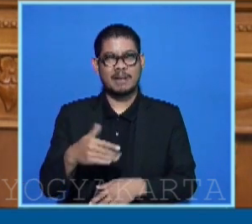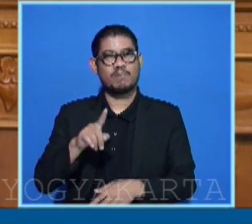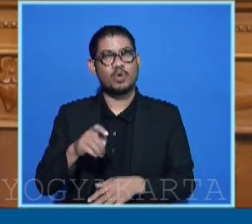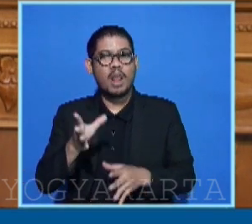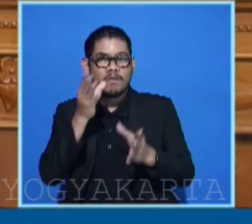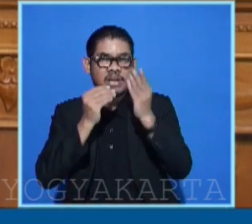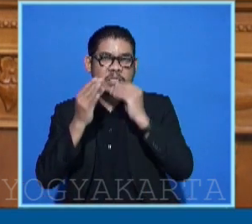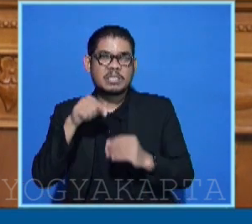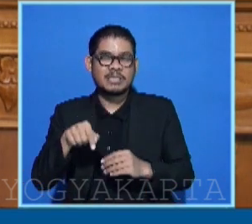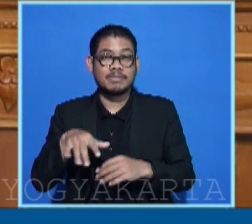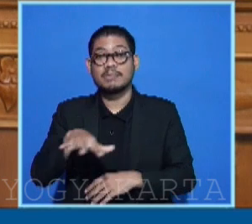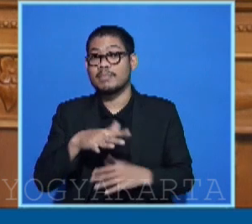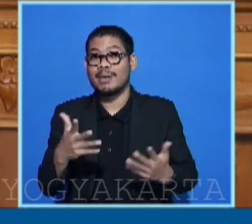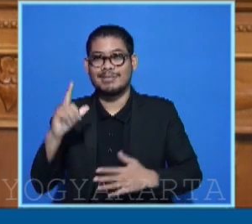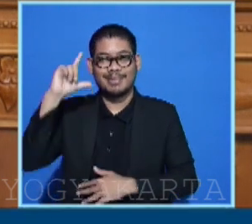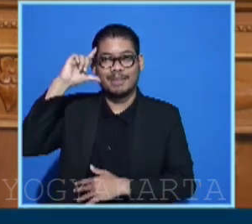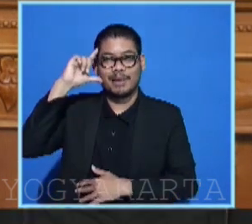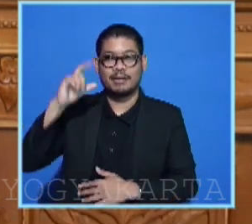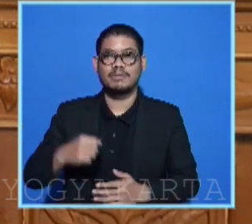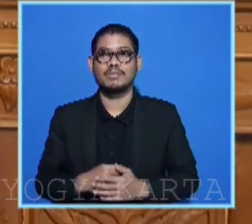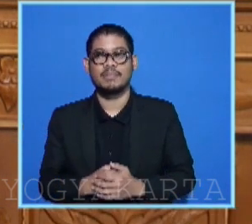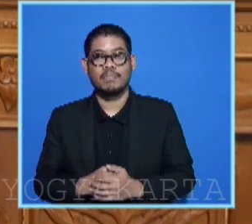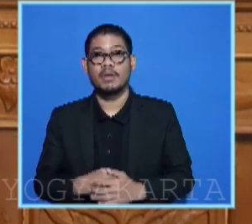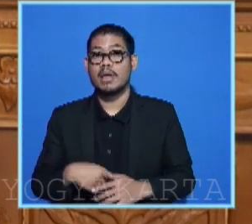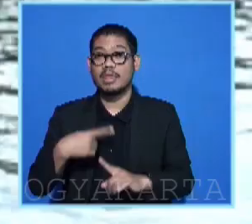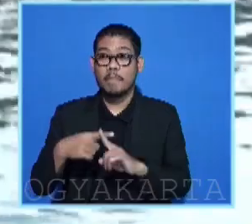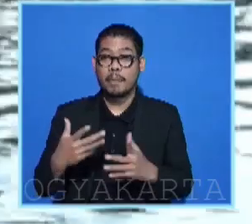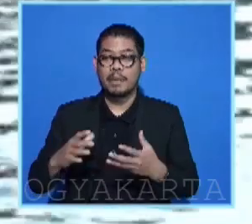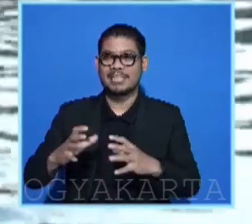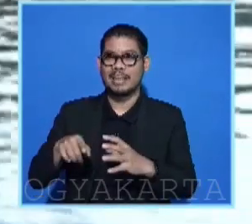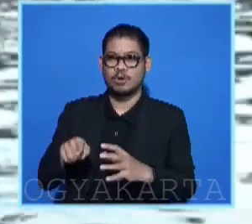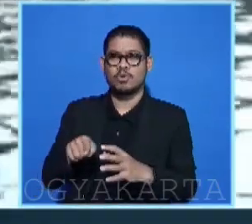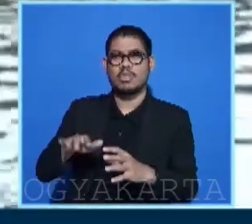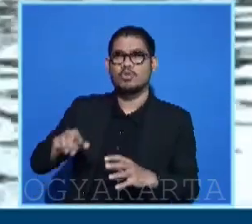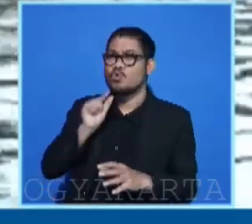Wonokerto Turi Sleman nambah aerator ing blumbang ulamipun.